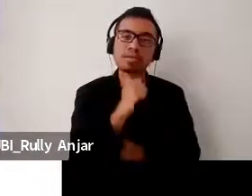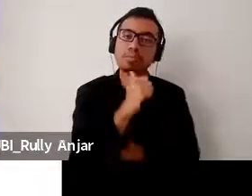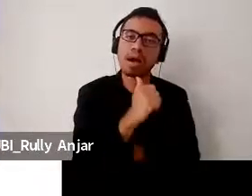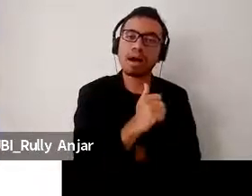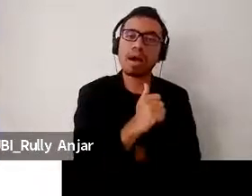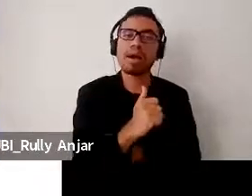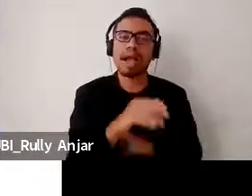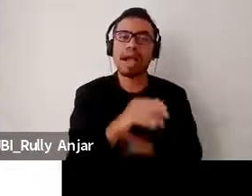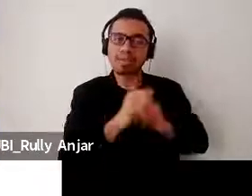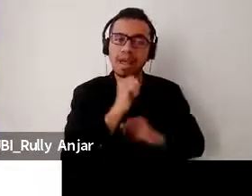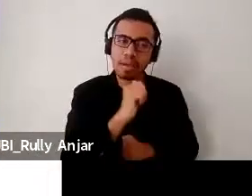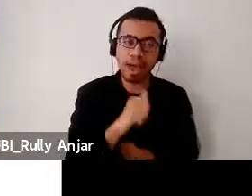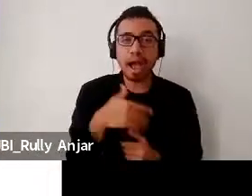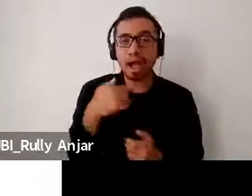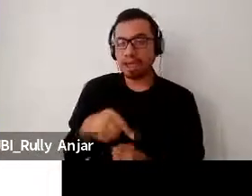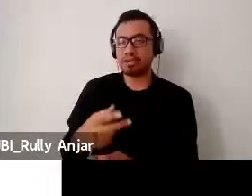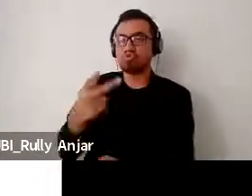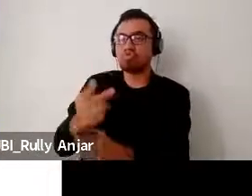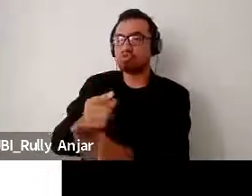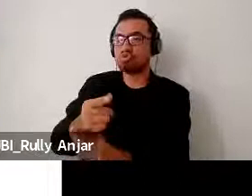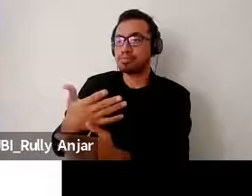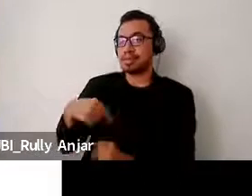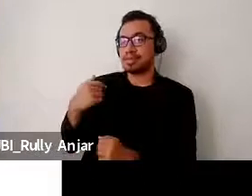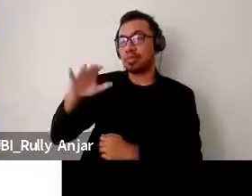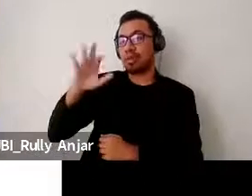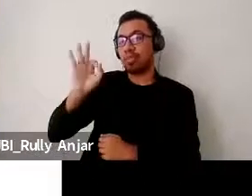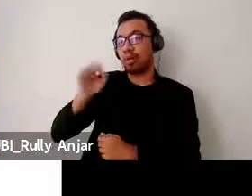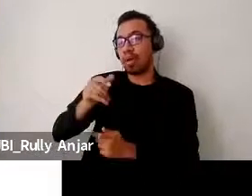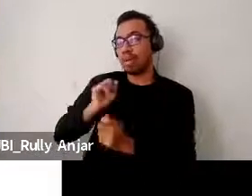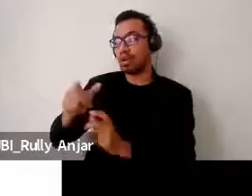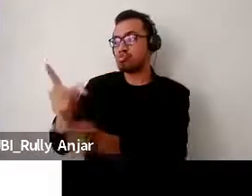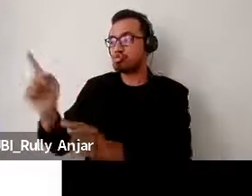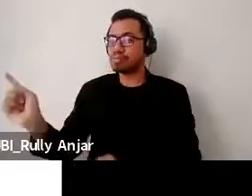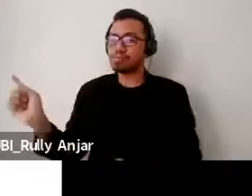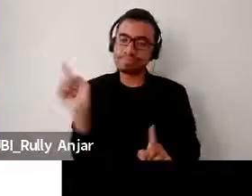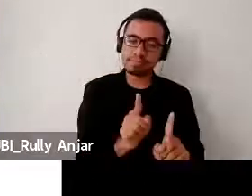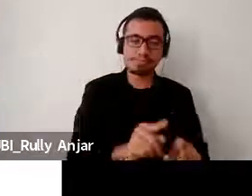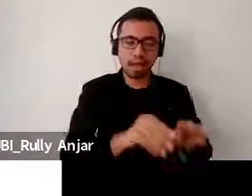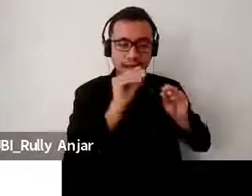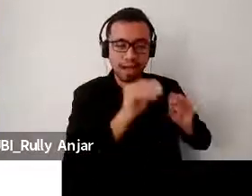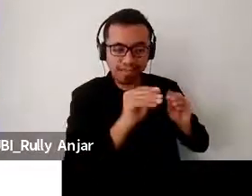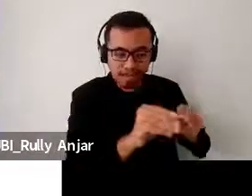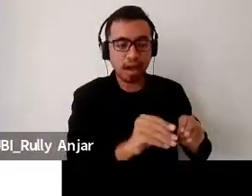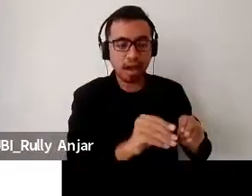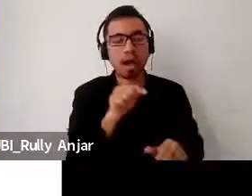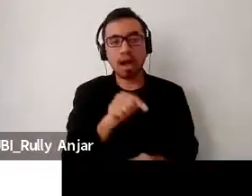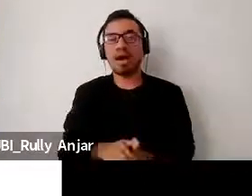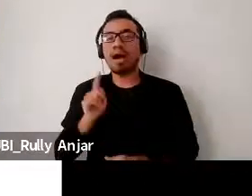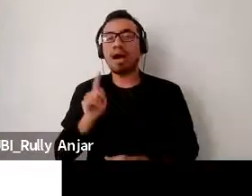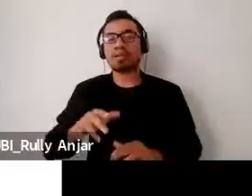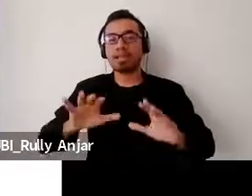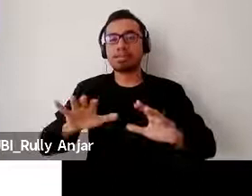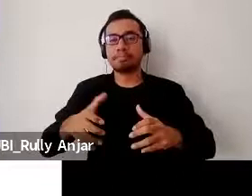mengajari anaknya. Ini masalah yang berlaku untuk semua perempuan. Banyak tenaga kesehatan yang harus bekerja sampai malam.